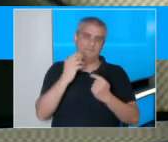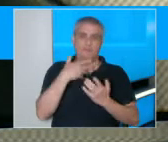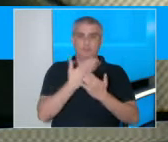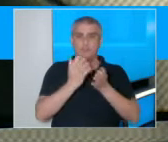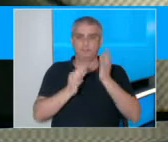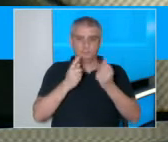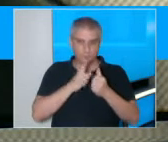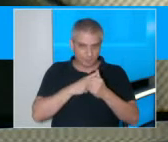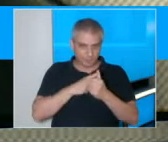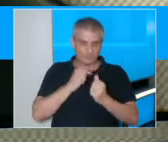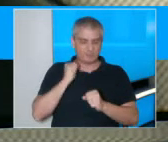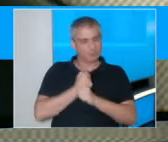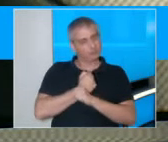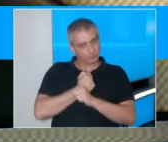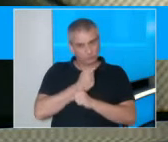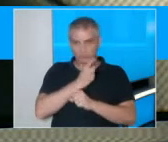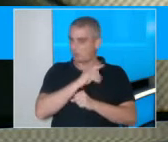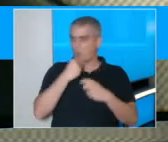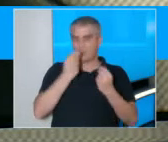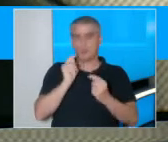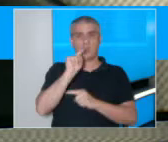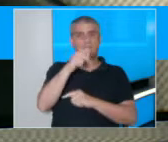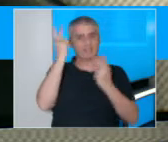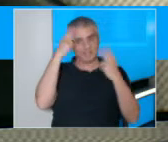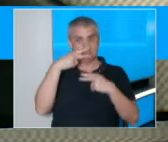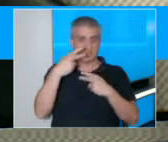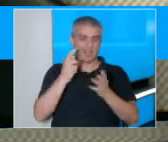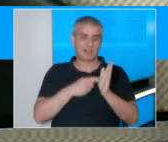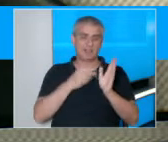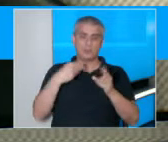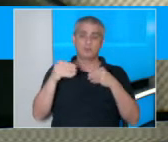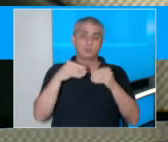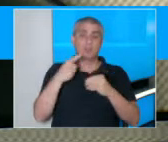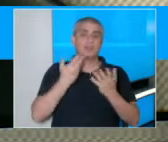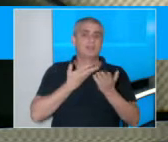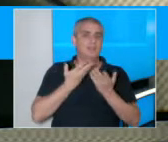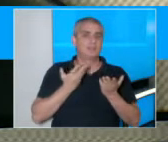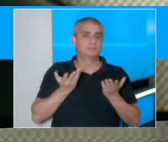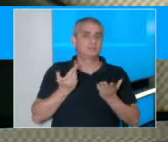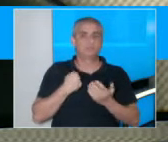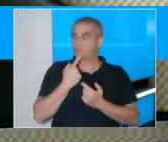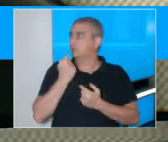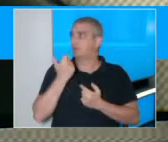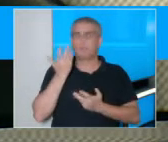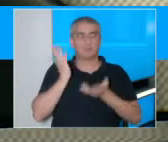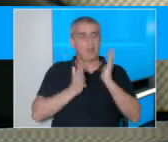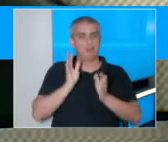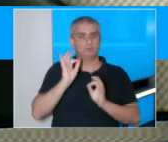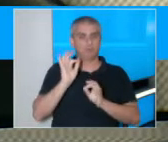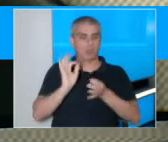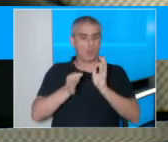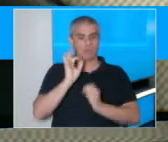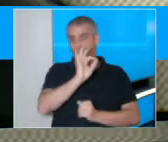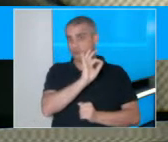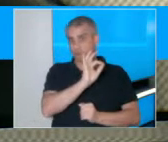מנדלבליט, והקשיחות הזאת שלא נתנה לו להגיע להסדרי טיעון ופשרה, יחס, הייתי אומר, כמעט אלים של עורכי